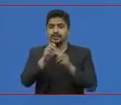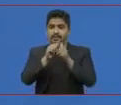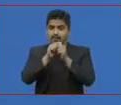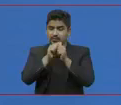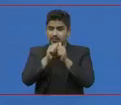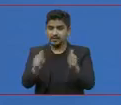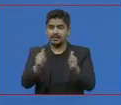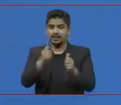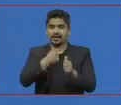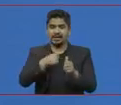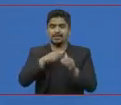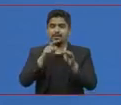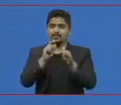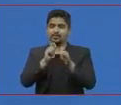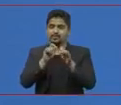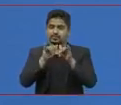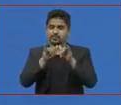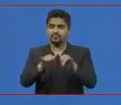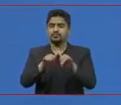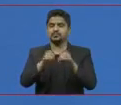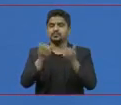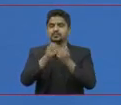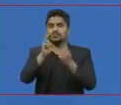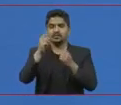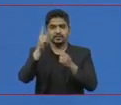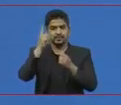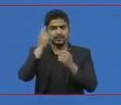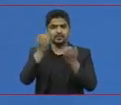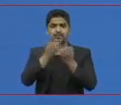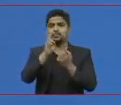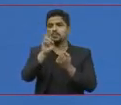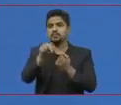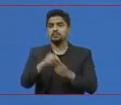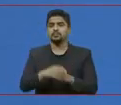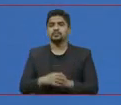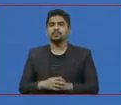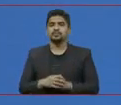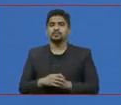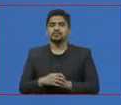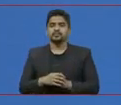अनुसारले हामी तयार हुनुपर्छ भन्ने कुरा मनन गर्नुपर्दछ।